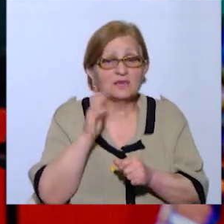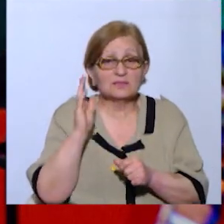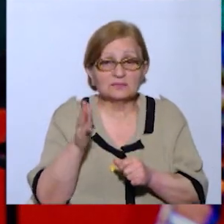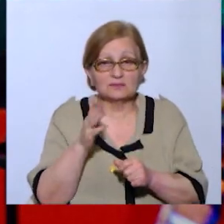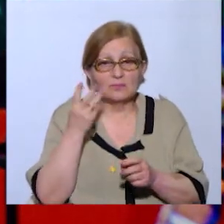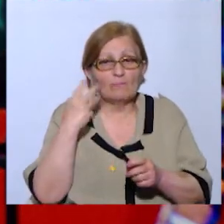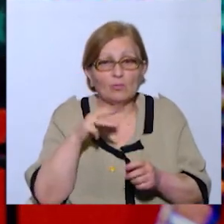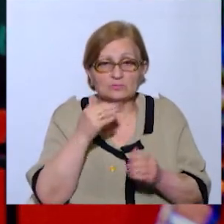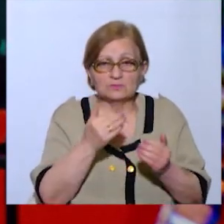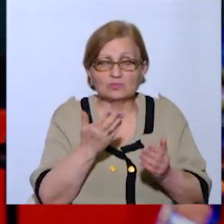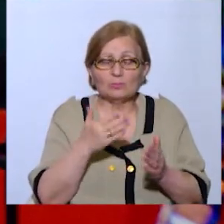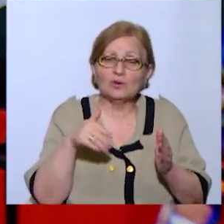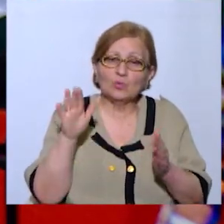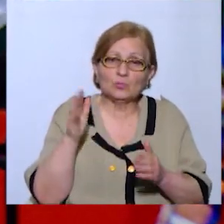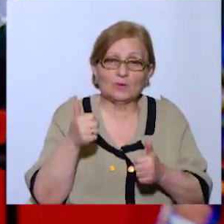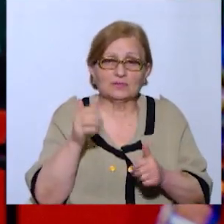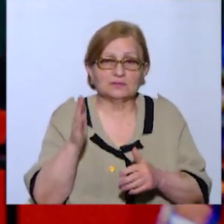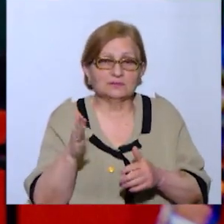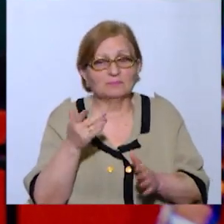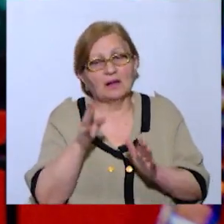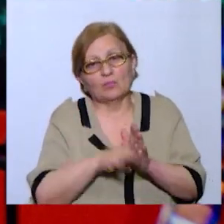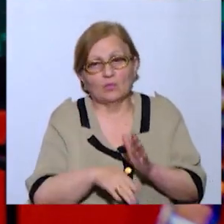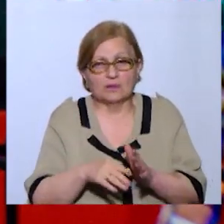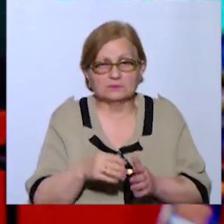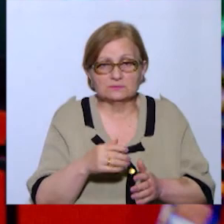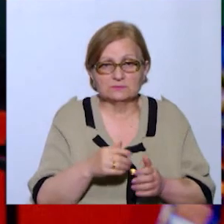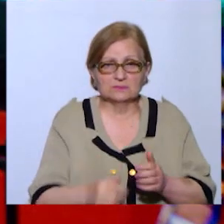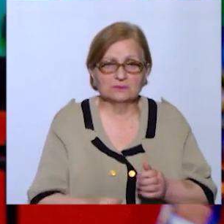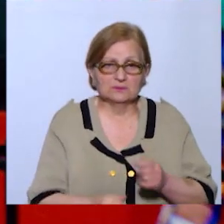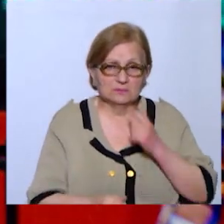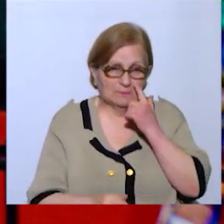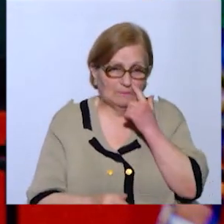მოდით რა იქნებოდა უკეთესი, ან რა იქნებოდა უარესი.